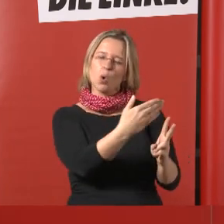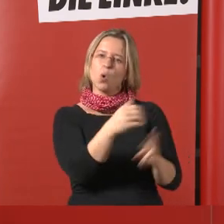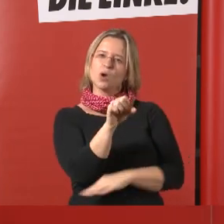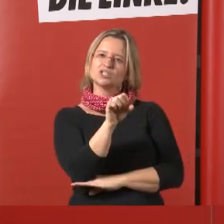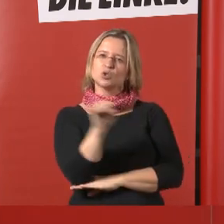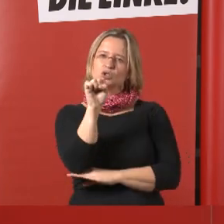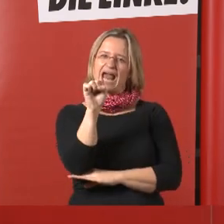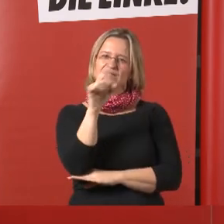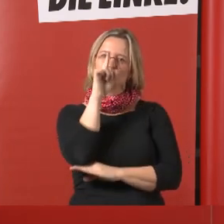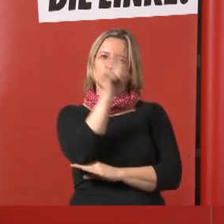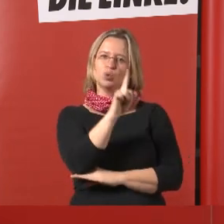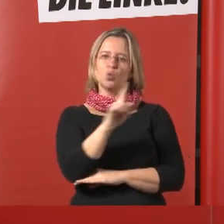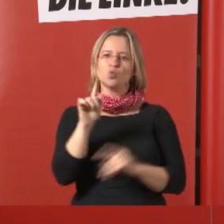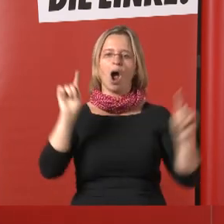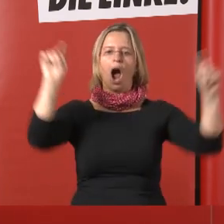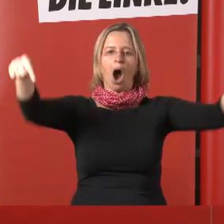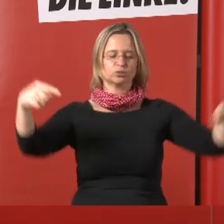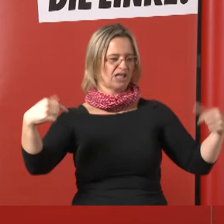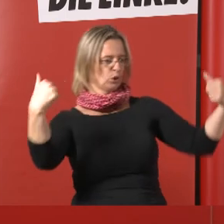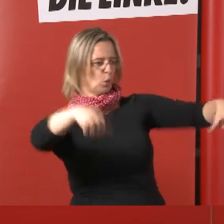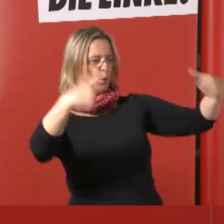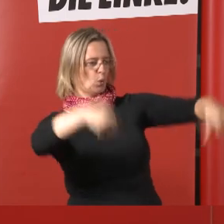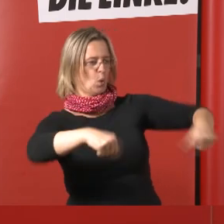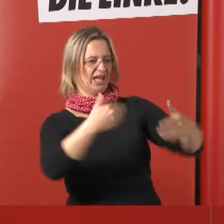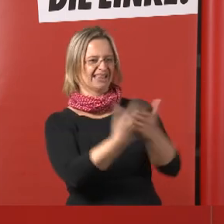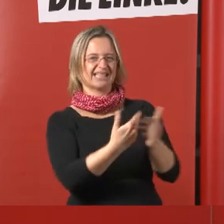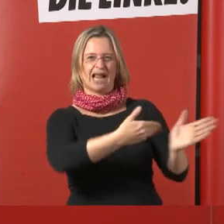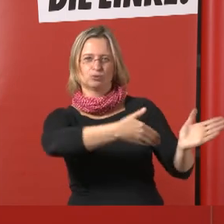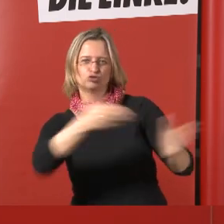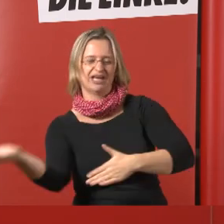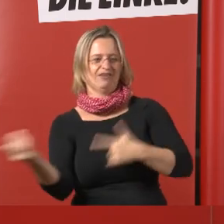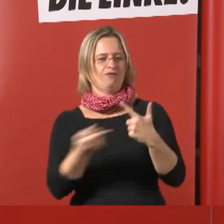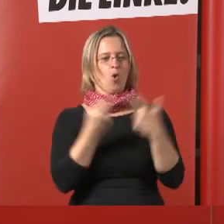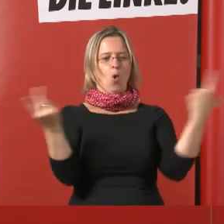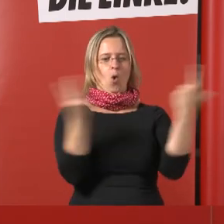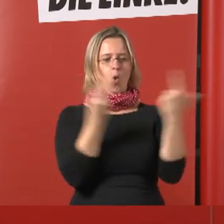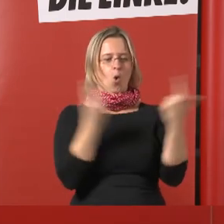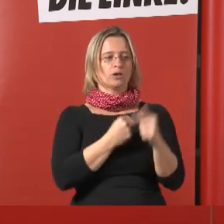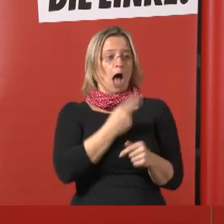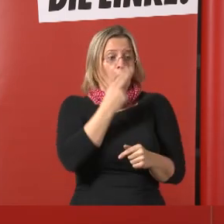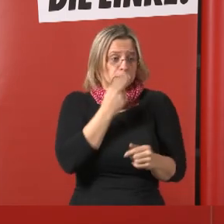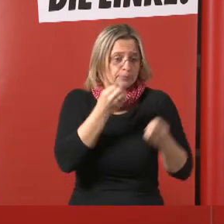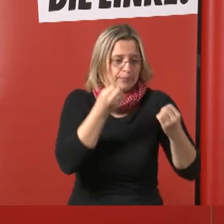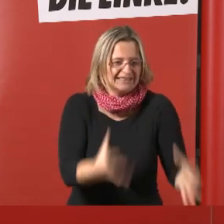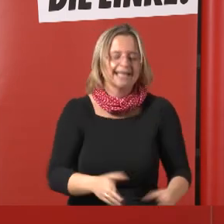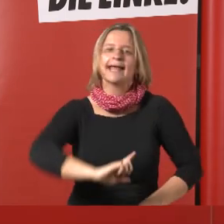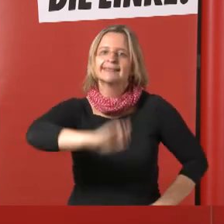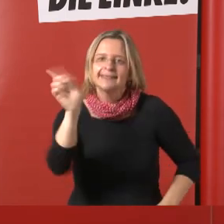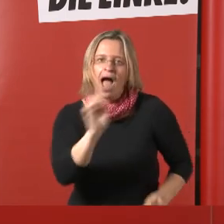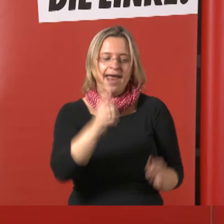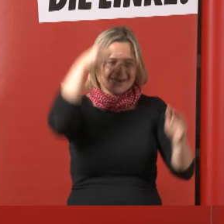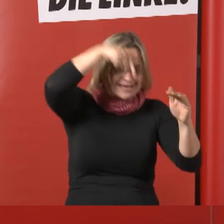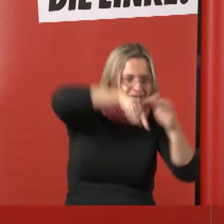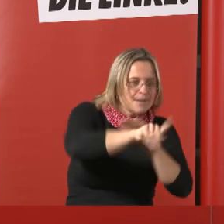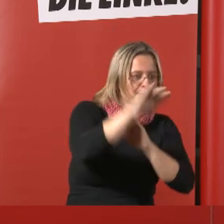und meinen, der real existiert habende Sozialismus ist eben nicht allein durch Druck von außen oder durch einen Betriebsunfall gescheitert, sondern er ist